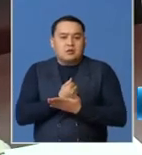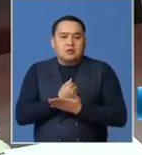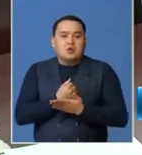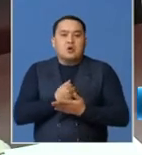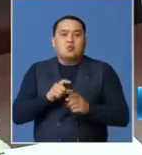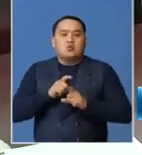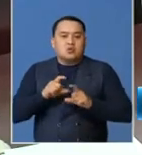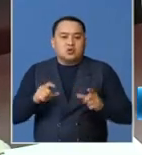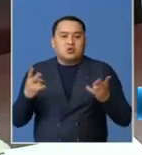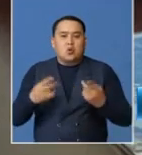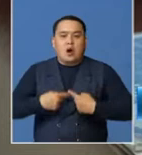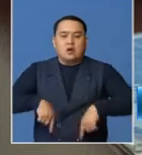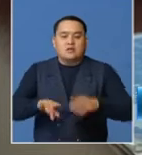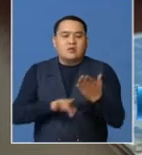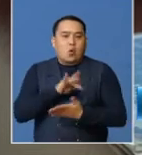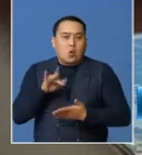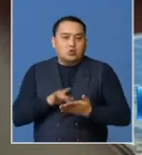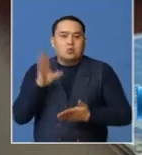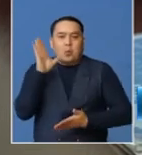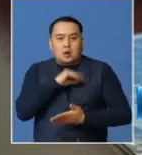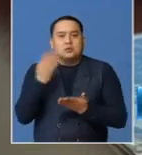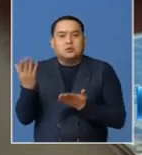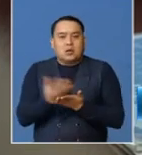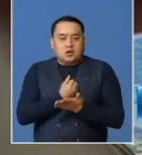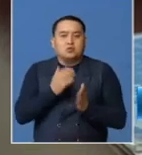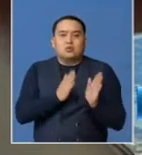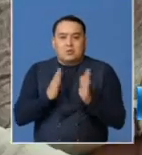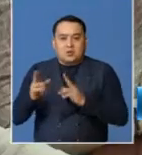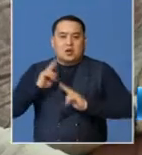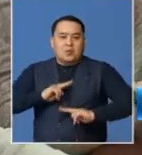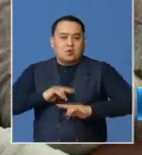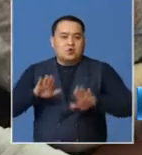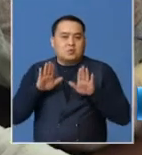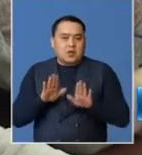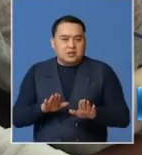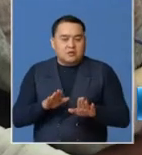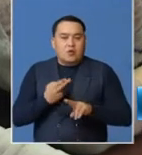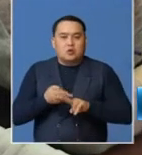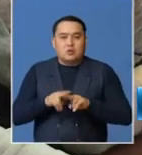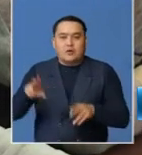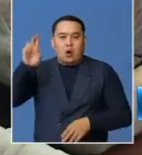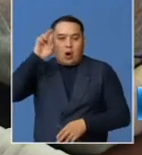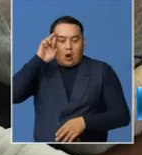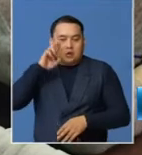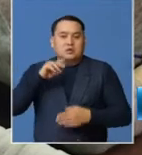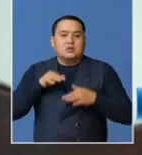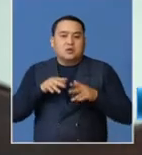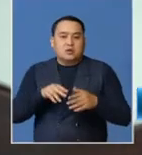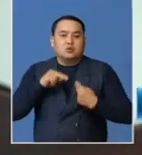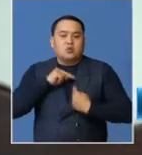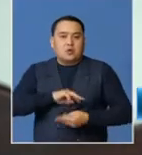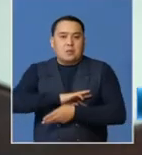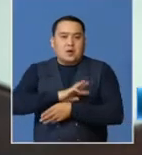пороги учреждений и организаций города, смогли найти стабильное рабочее место. Такой подход государства к делу